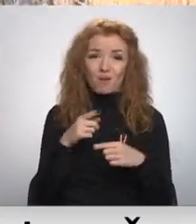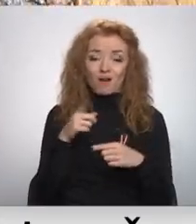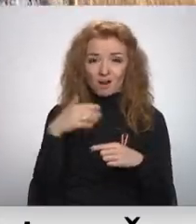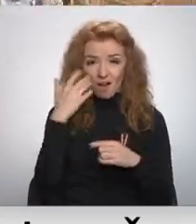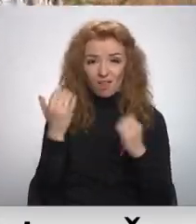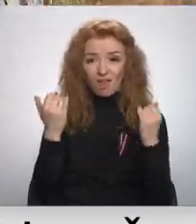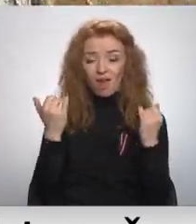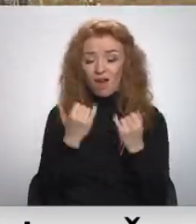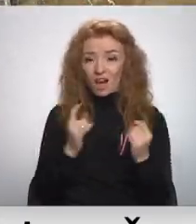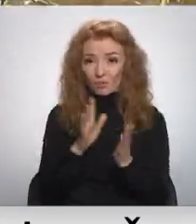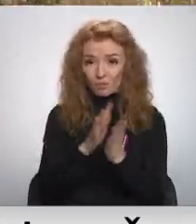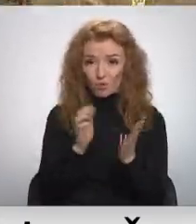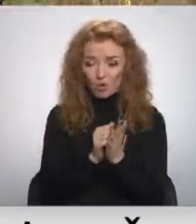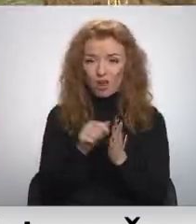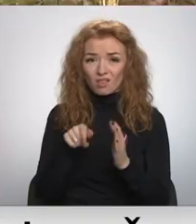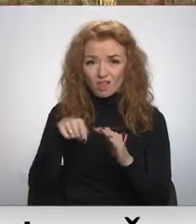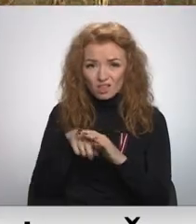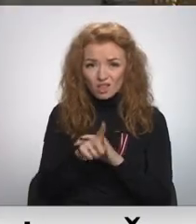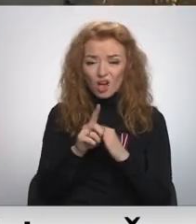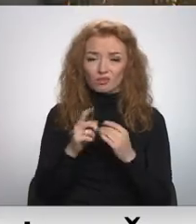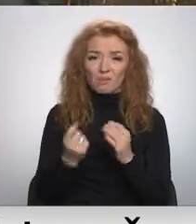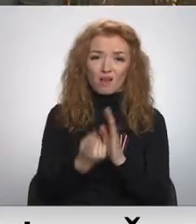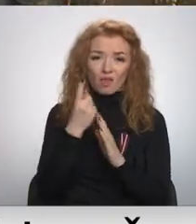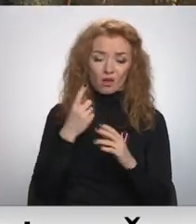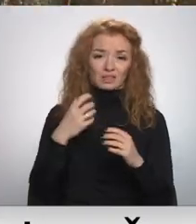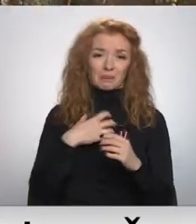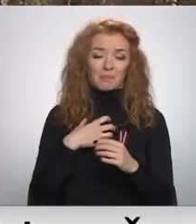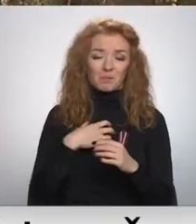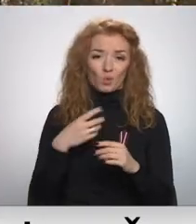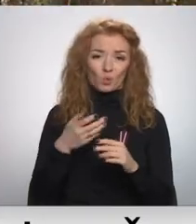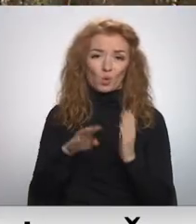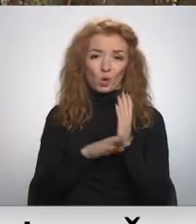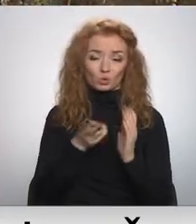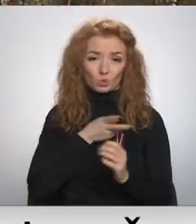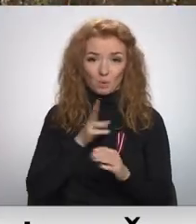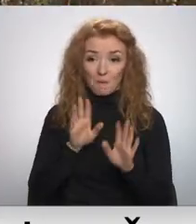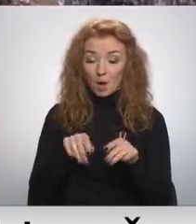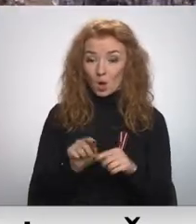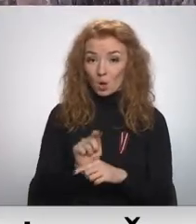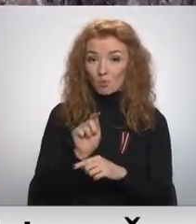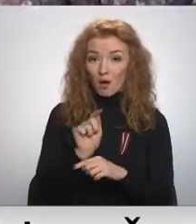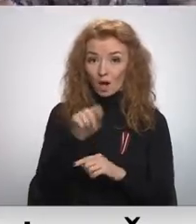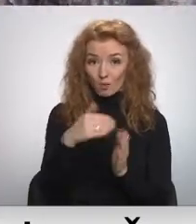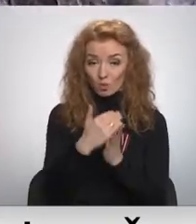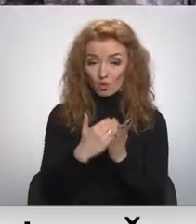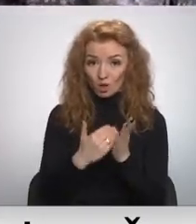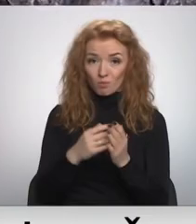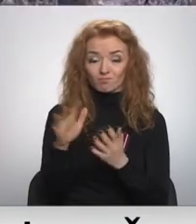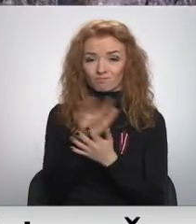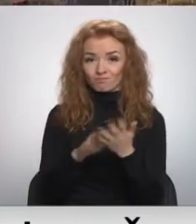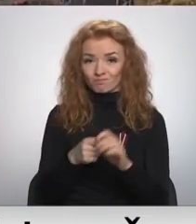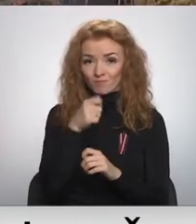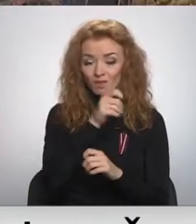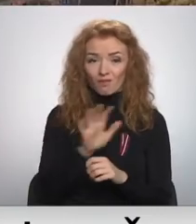ir bojota, teik īkšā socās trupe. Par noteikumu pārkāpumu Latvijas valsts meži ar iesniegumu vērsušies valsts